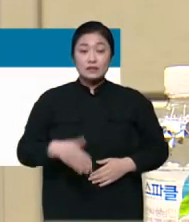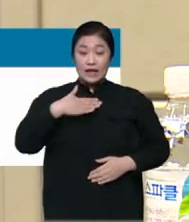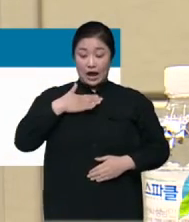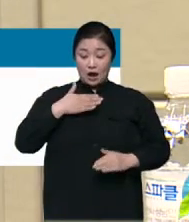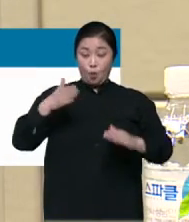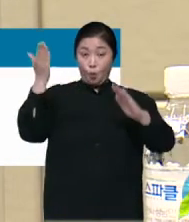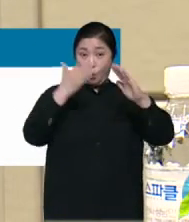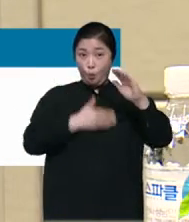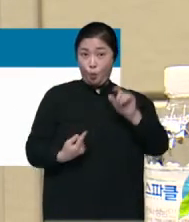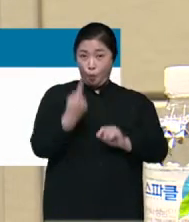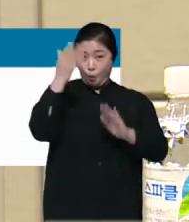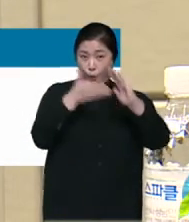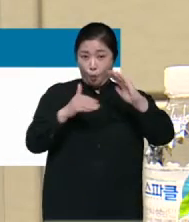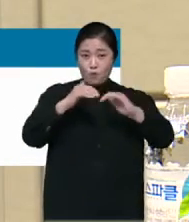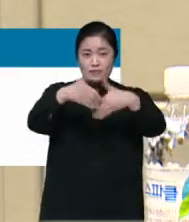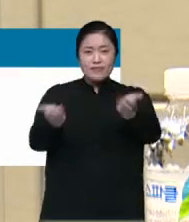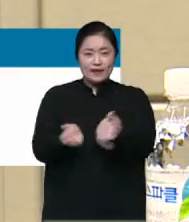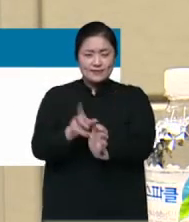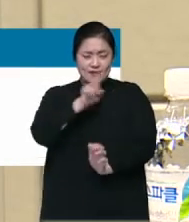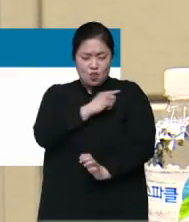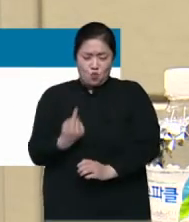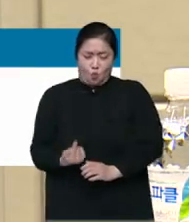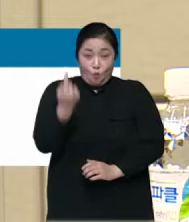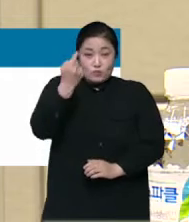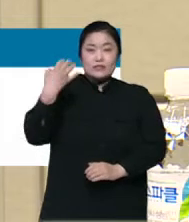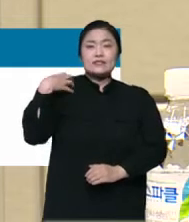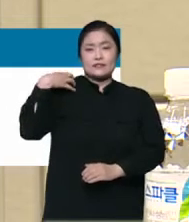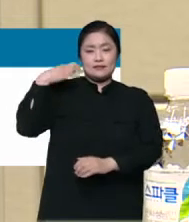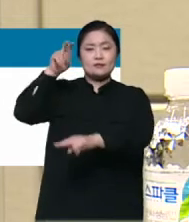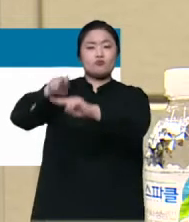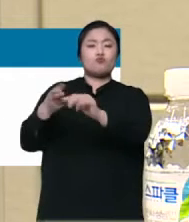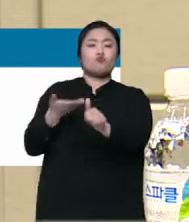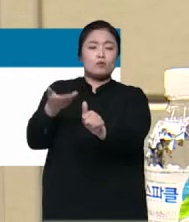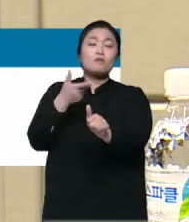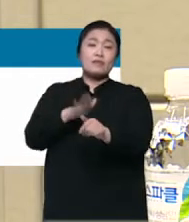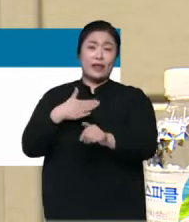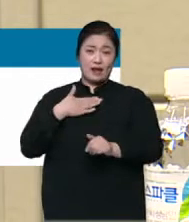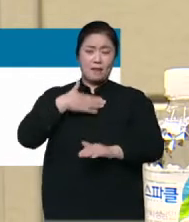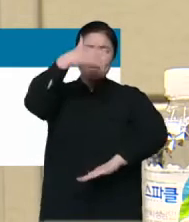하려고 노력하고 있습니다. 제가 마지막 직무대리가